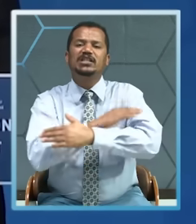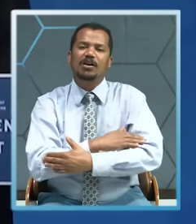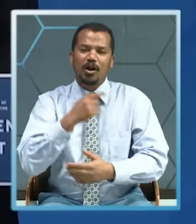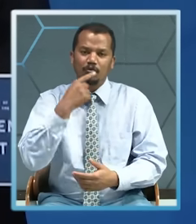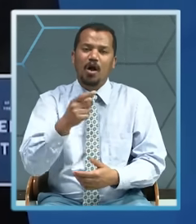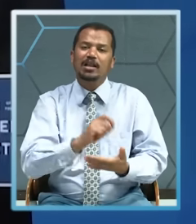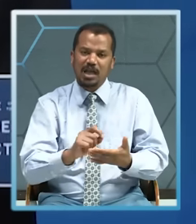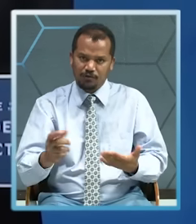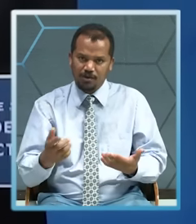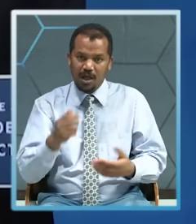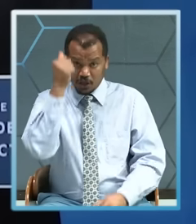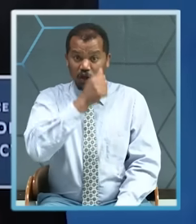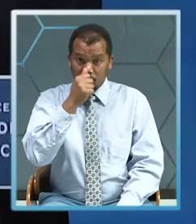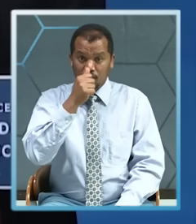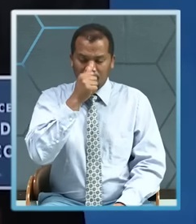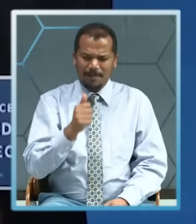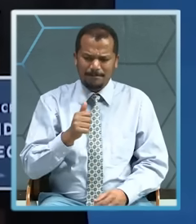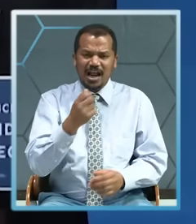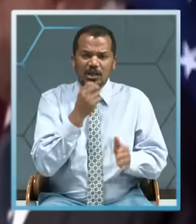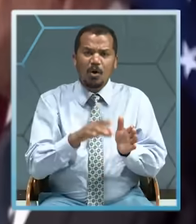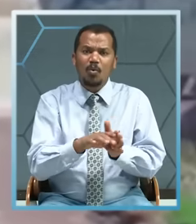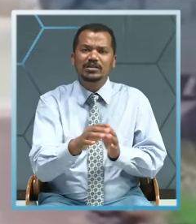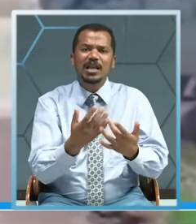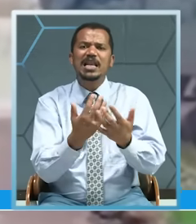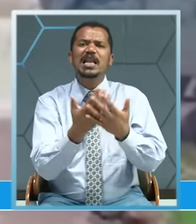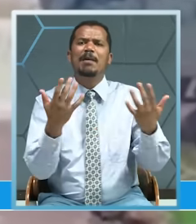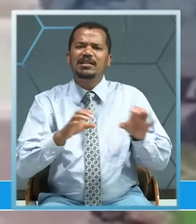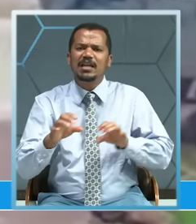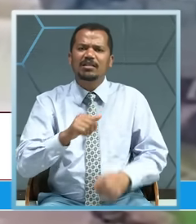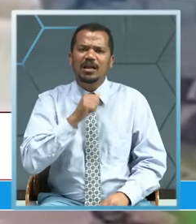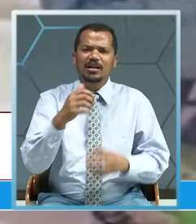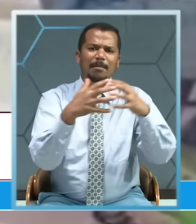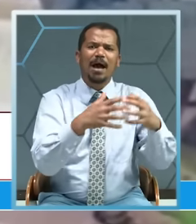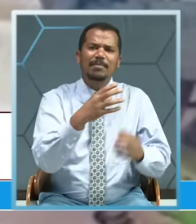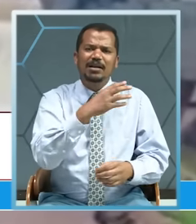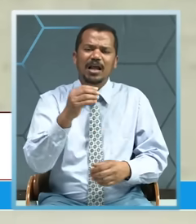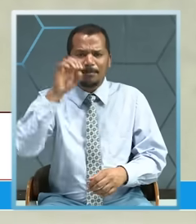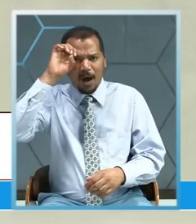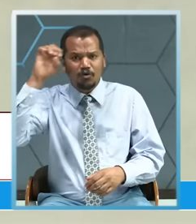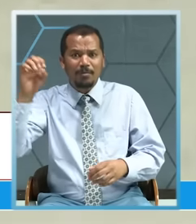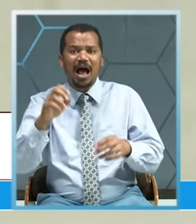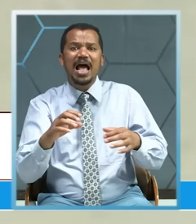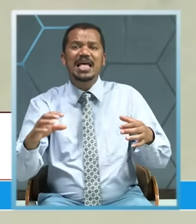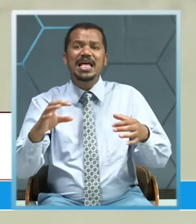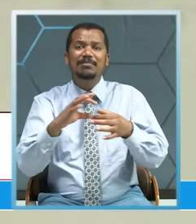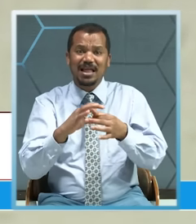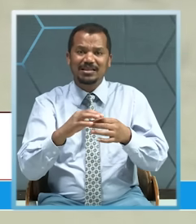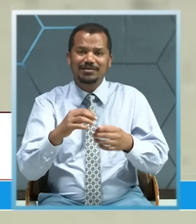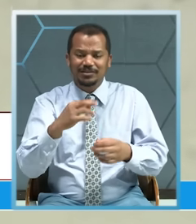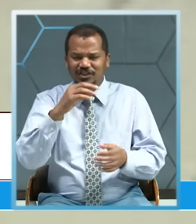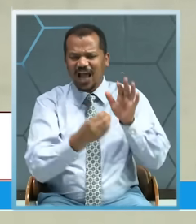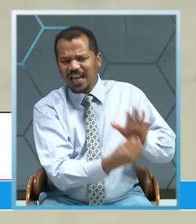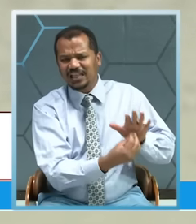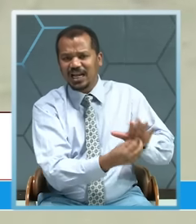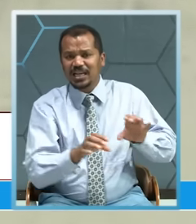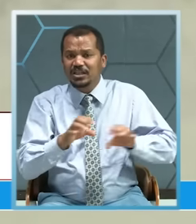ተጽዕኖ አሳርፏል ብለዋል ጸሐፊው። ኢትዮጵያ በራሷ ወንዝ ላይ ልማት እንዳታካሂድ በአሜሪካና በአውሮፓ ህብረት